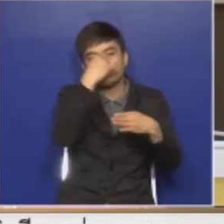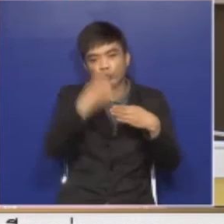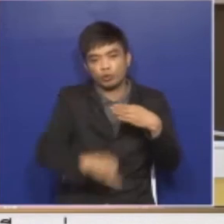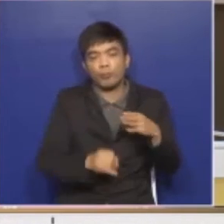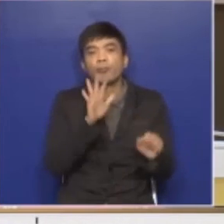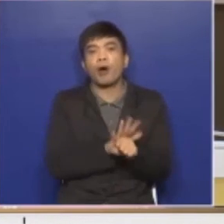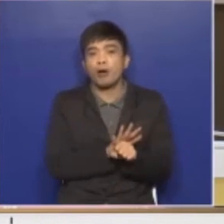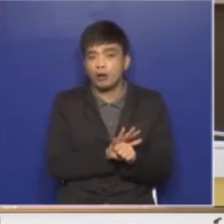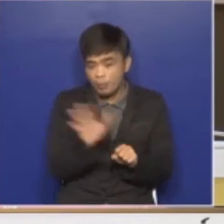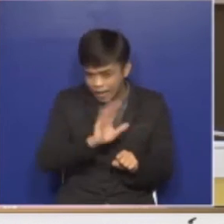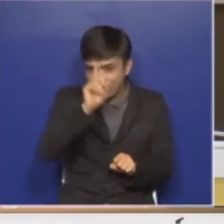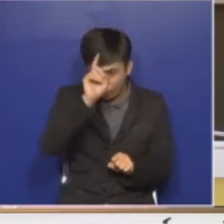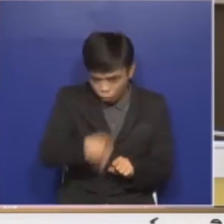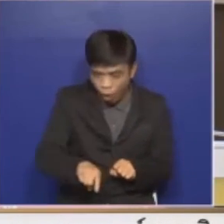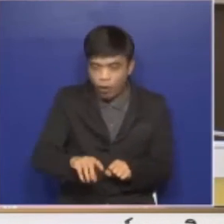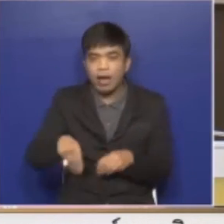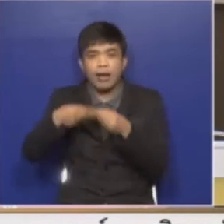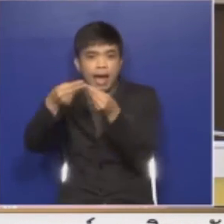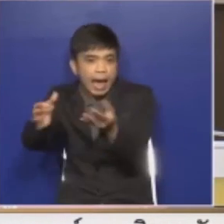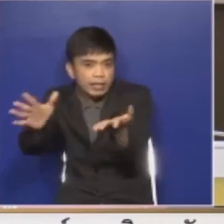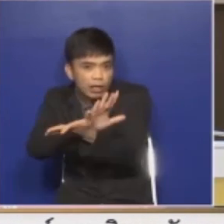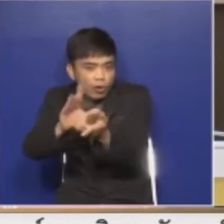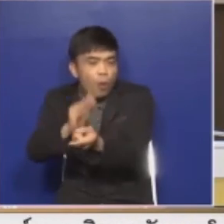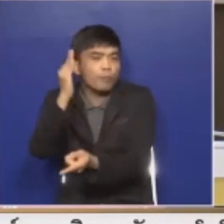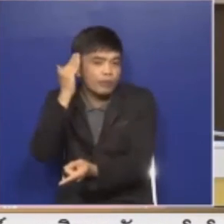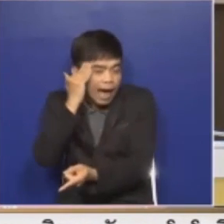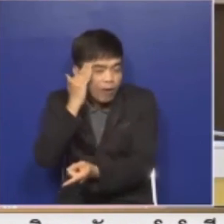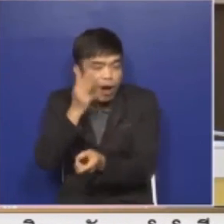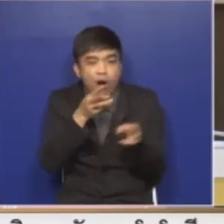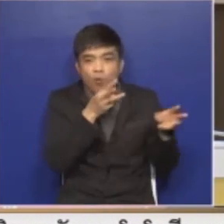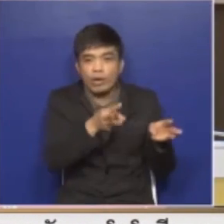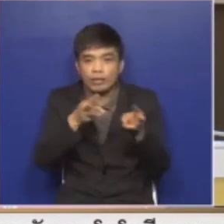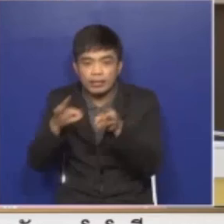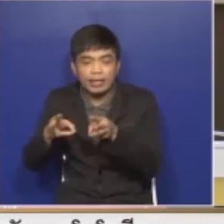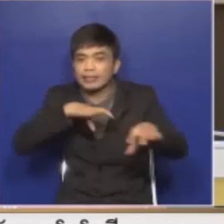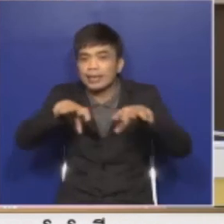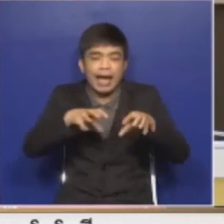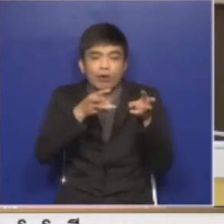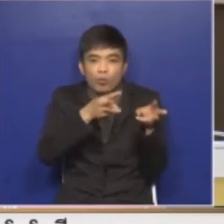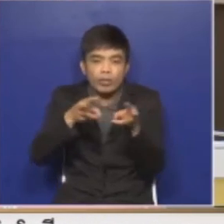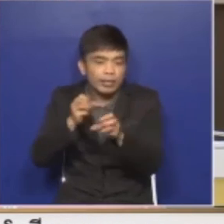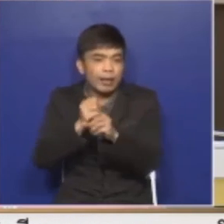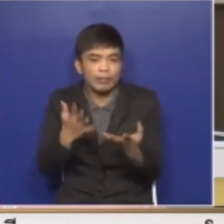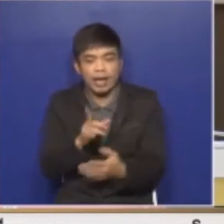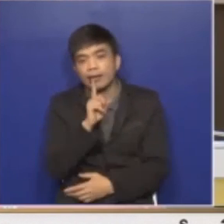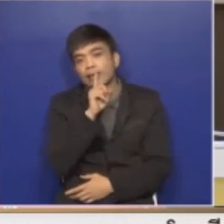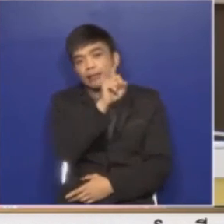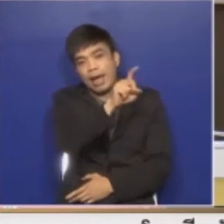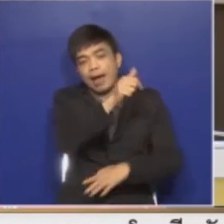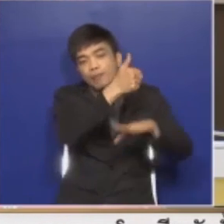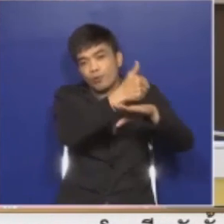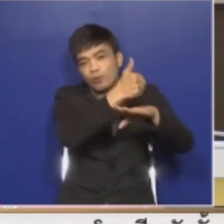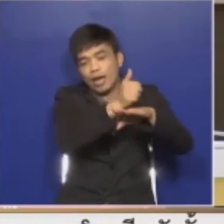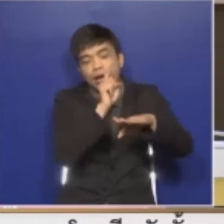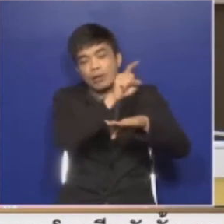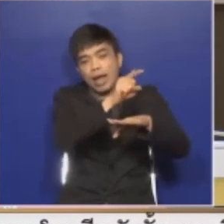สังคมให้ได้ว่าท่านจะทำยังไงถ้ามีแนวคิดยังไงเนี่ยวันนี้ผมถามตรงๆนะครับว่าท่านอาจารย์วุฒิสารตันไชยกับช่างบูลผู้บริหารสถาบันพระ